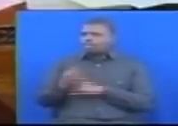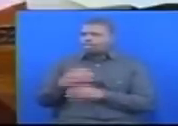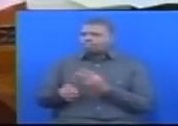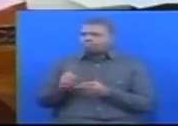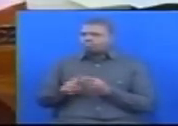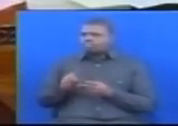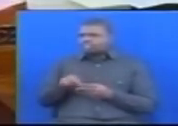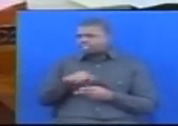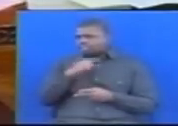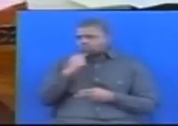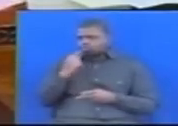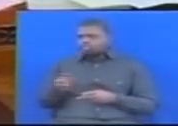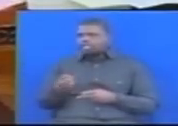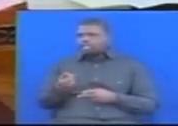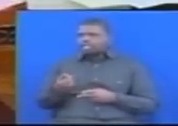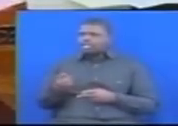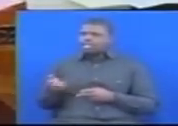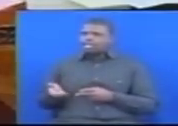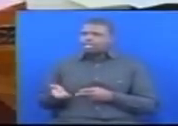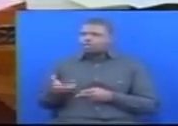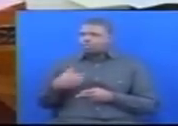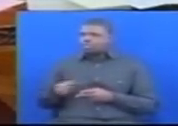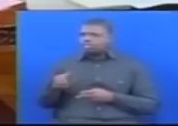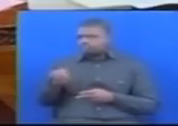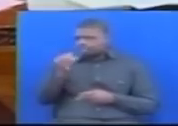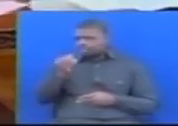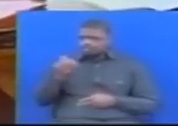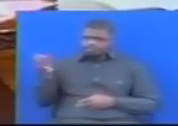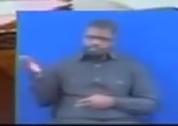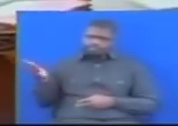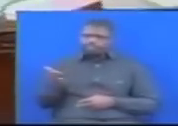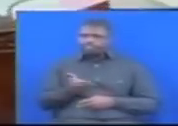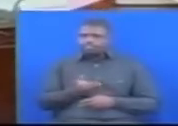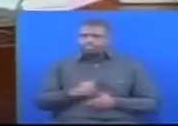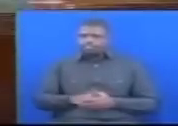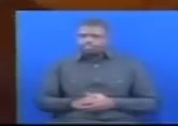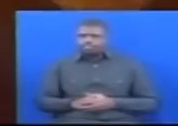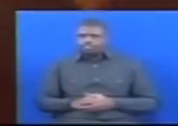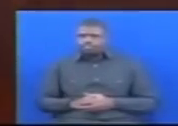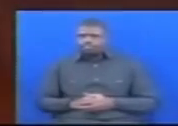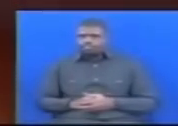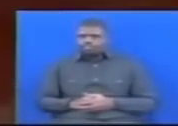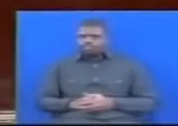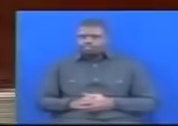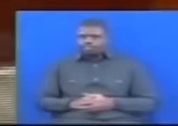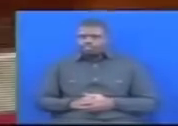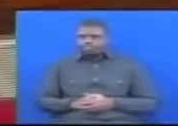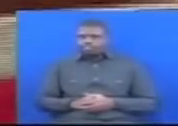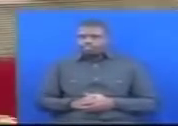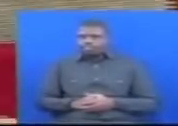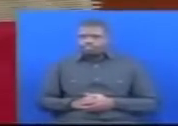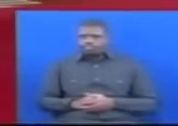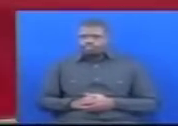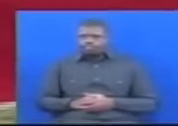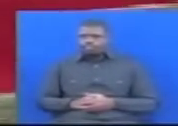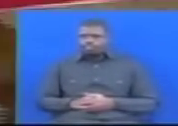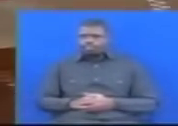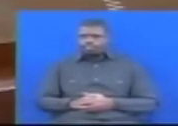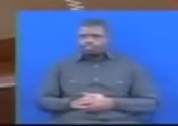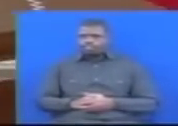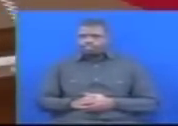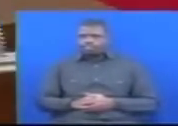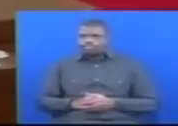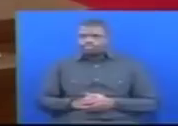hao wanakuwa wa kutosha, yani wanapatikana kwa wingi zaidi? Mheshimiwa Stella